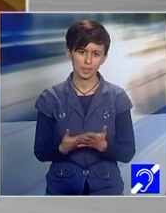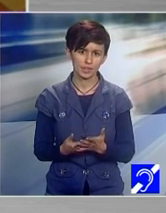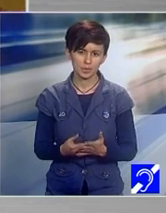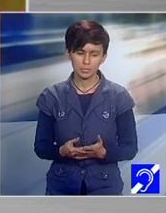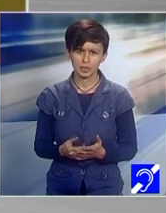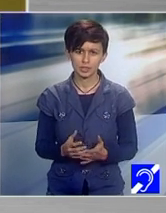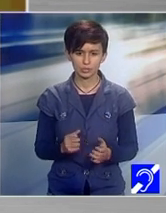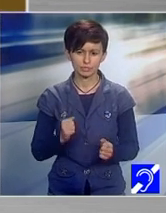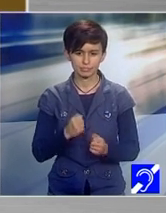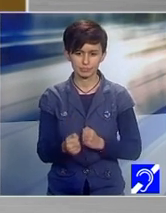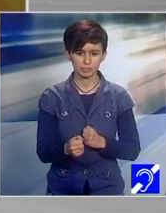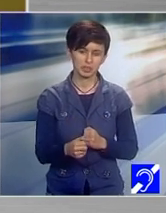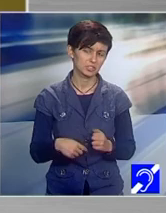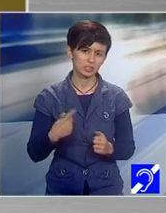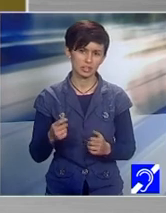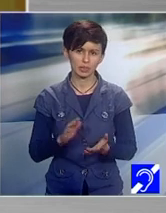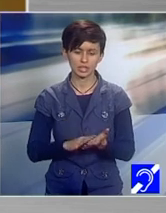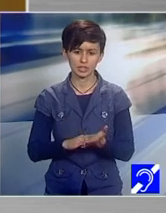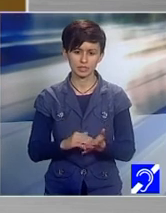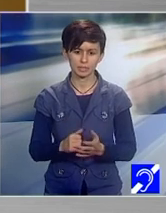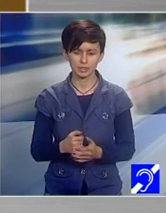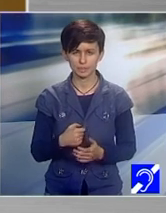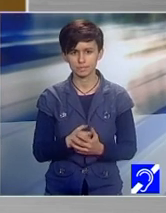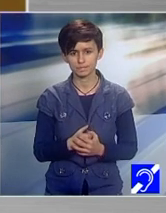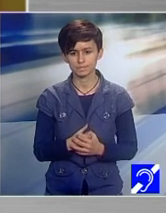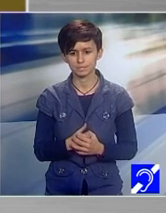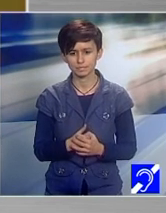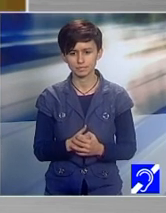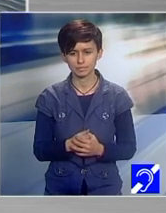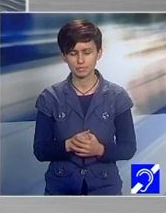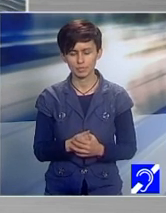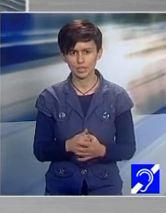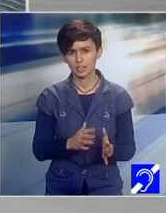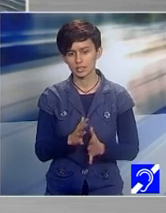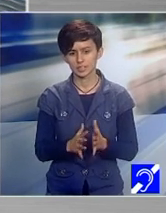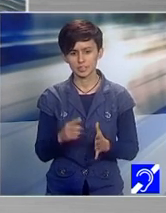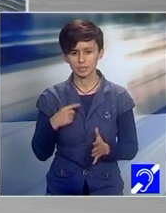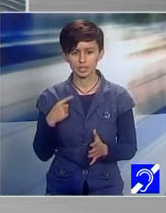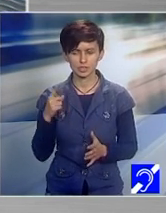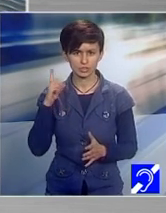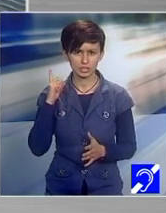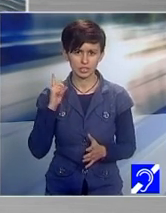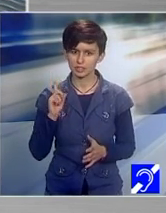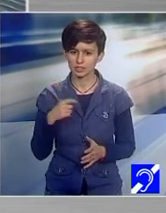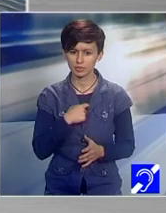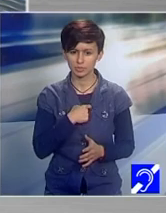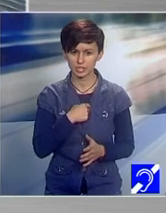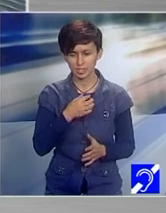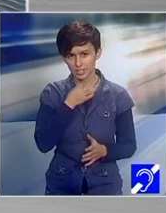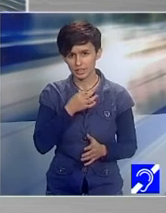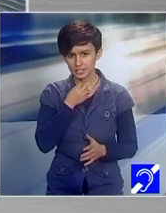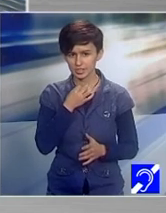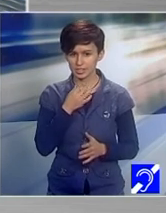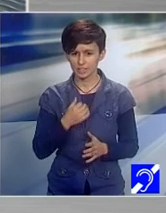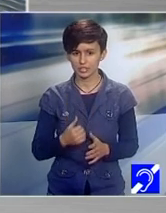sparge și alte asemenea fapte. Ce ne puteți spune despre asta? Semnele sunt clasice, eu nu o să le divulg acum.